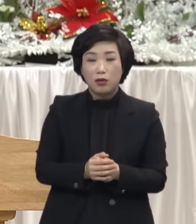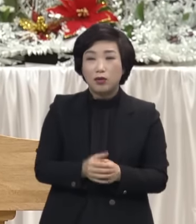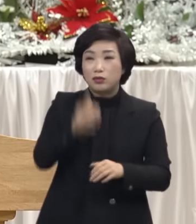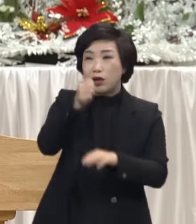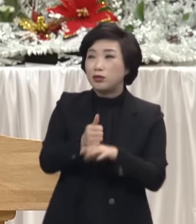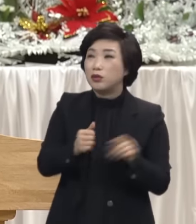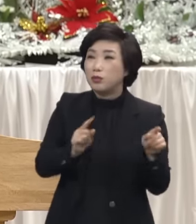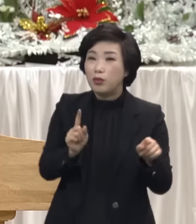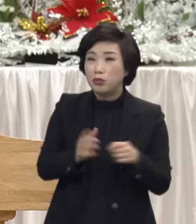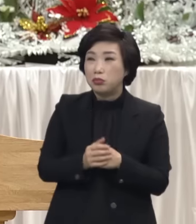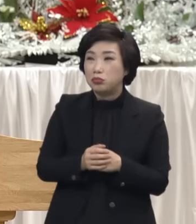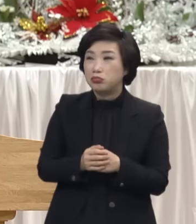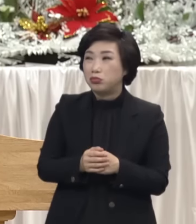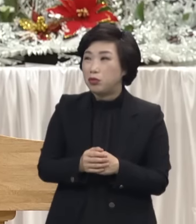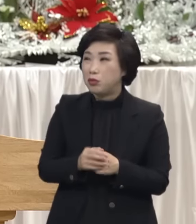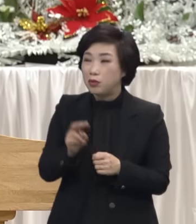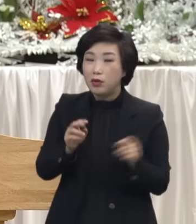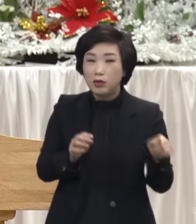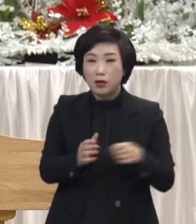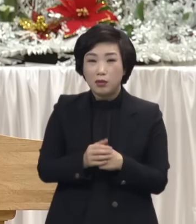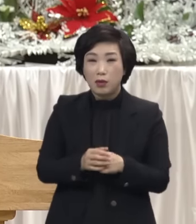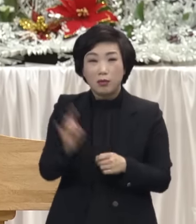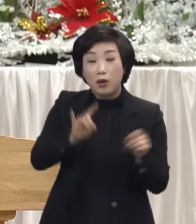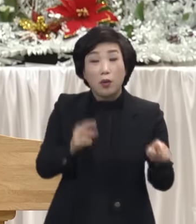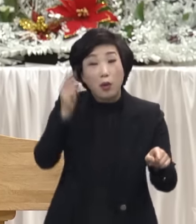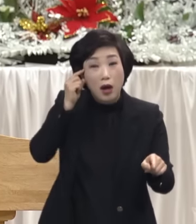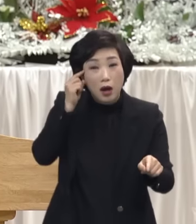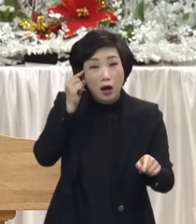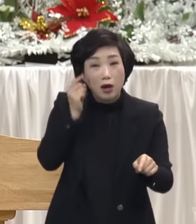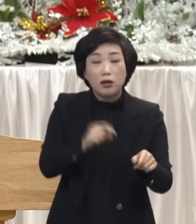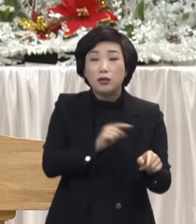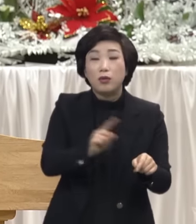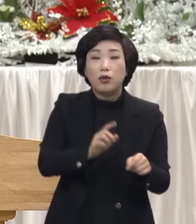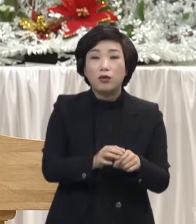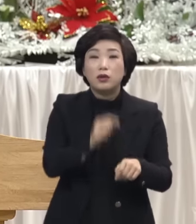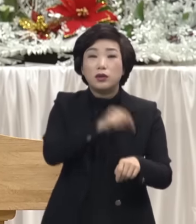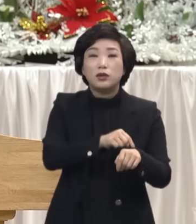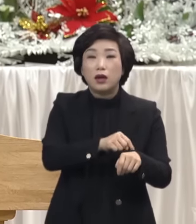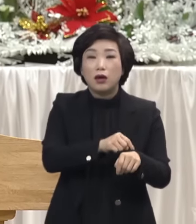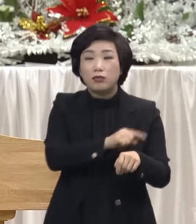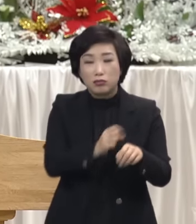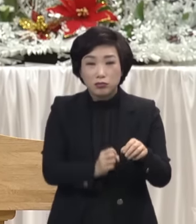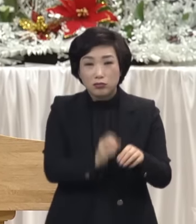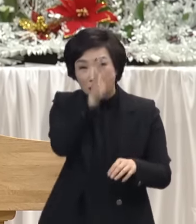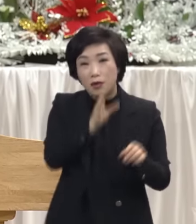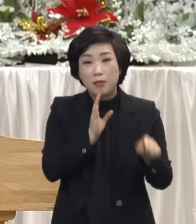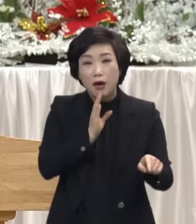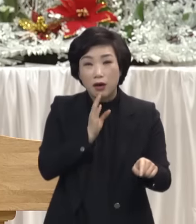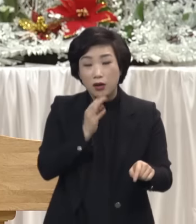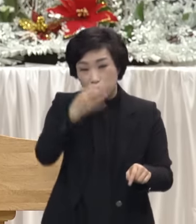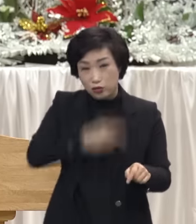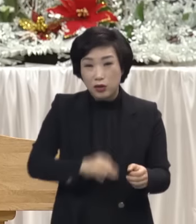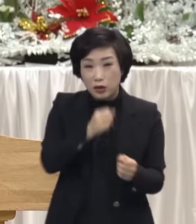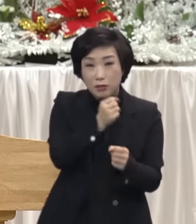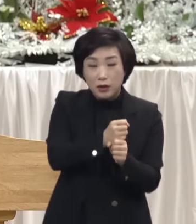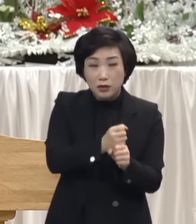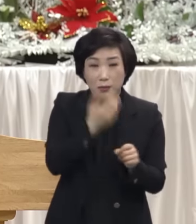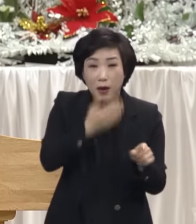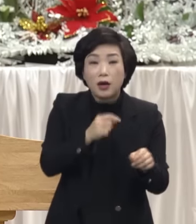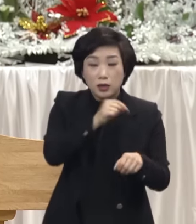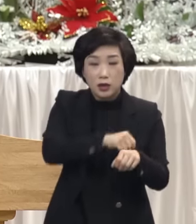바빴지. 왜 방탕했느냐? 시간을 방탕했다 이 말이에요. 이익을 남길 수 있는 시간을 다 낭비했다